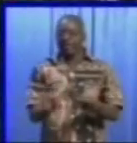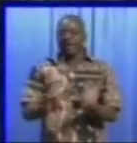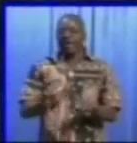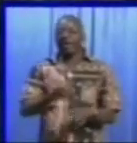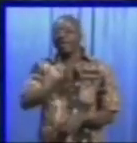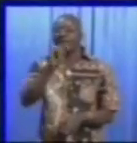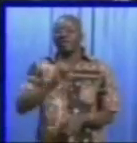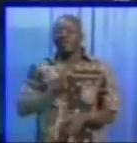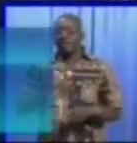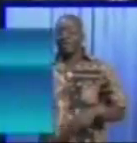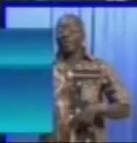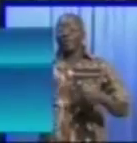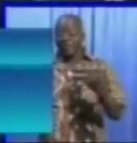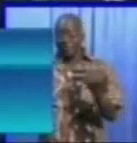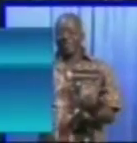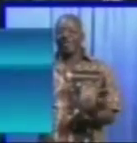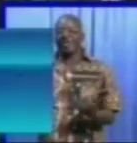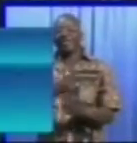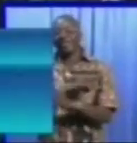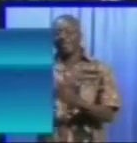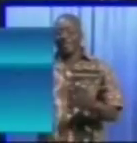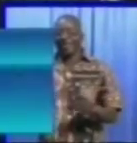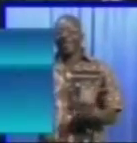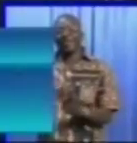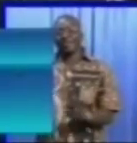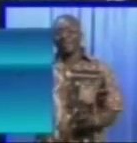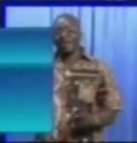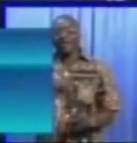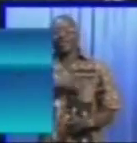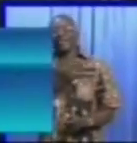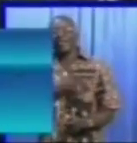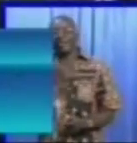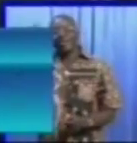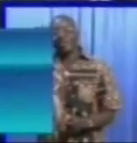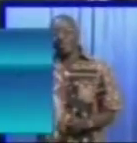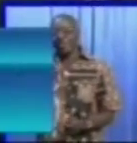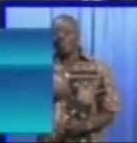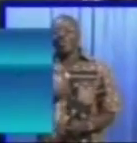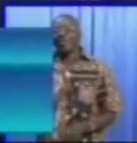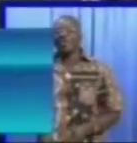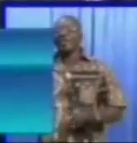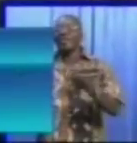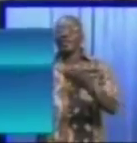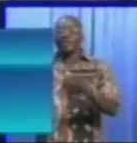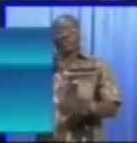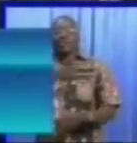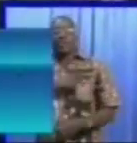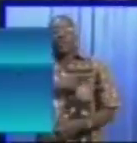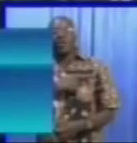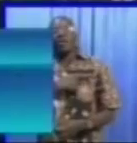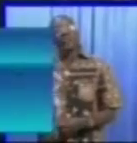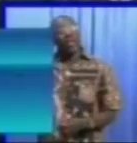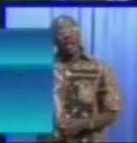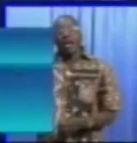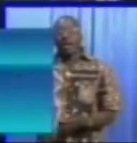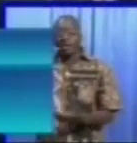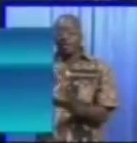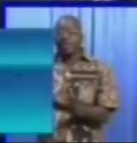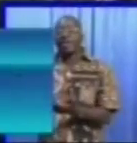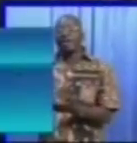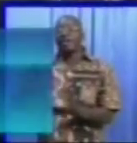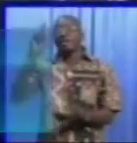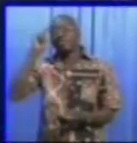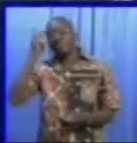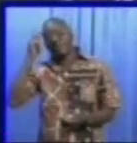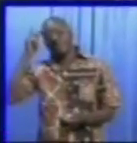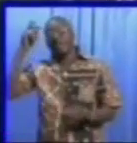je suis en train de vivre actuellement là est une très grande joie pour moi. Je dédie cette médaille d'abord à ma hiérarchie, celle-là qui a pensé